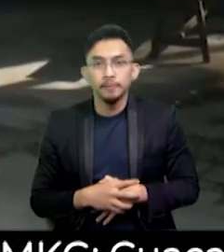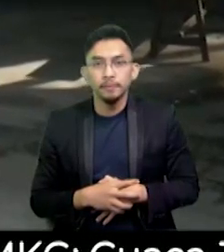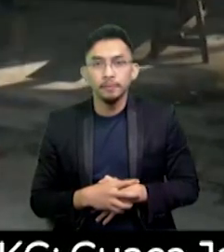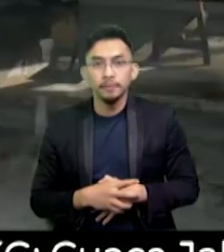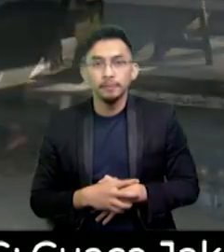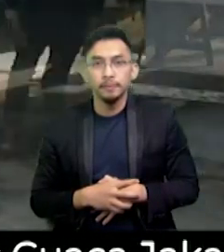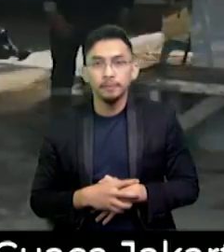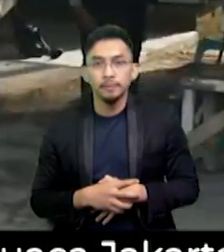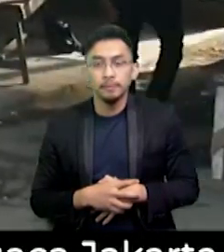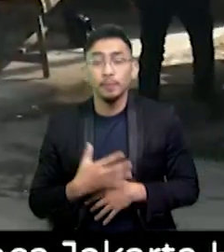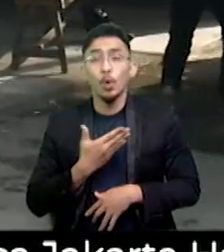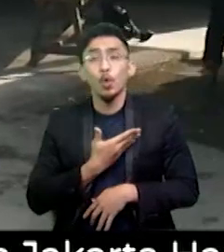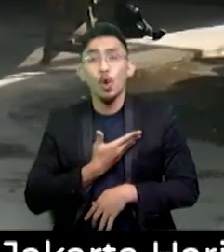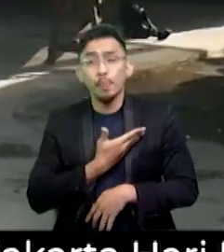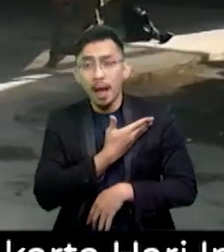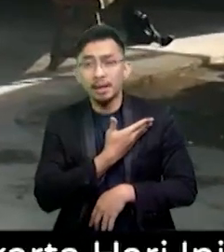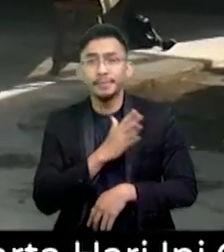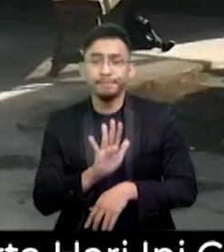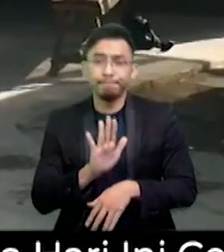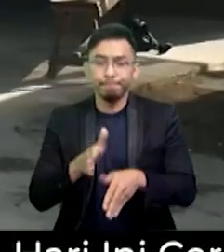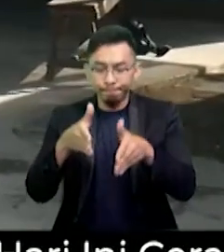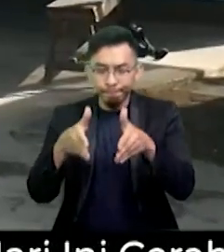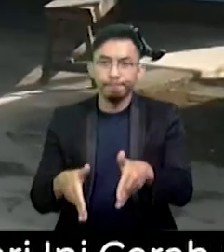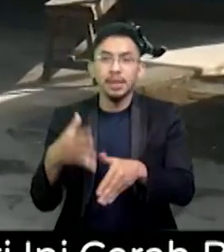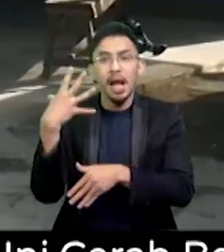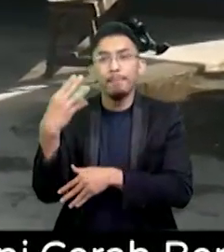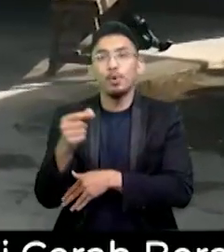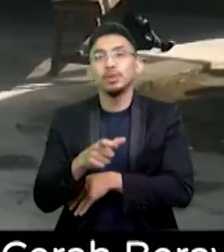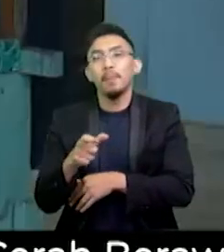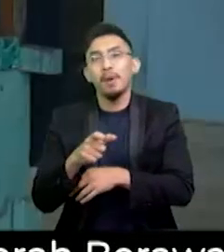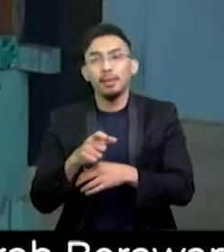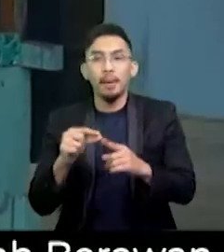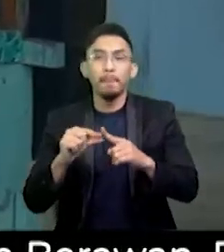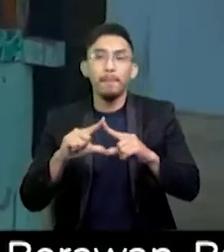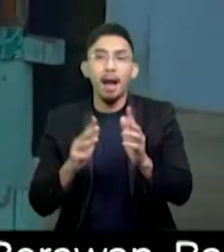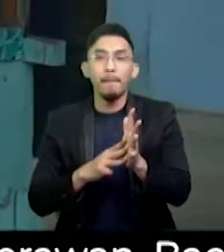Maimunah. Korban Maimunah akan dimakamkan di kampung halamannya di Kecamatan Pamekasan, Kabupaten Madura.